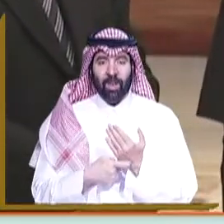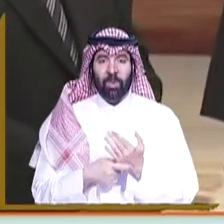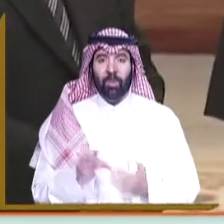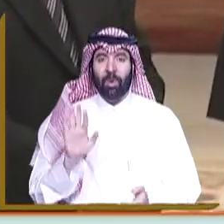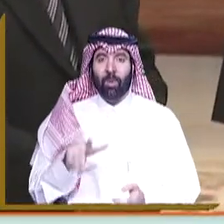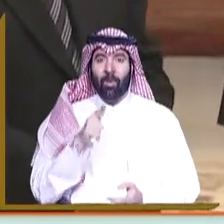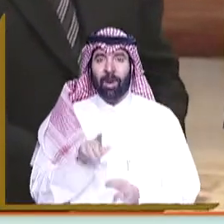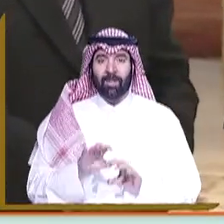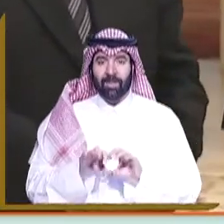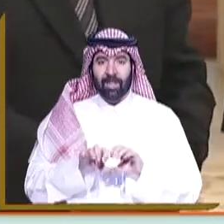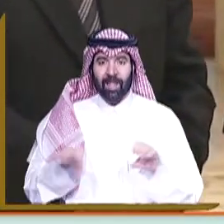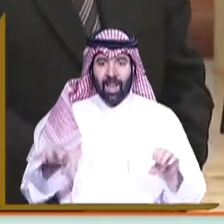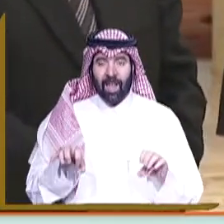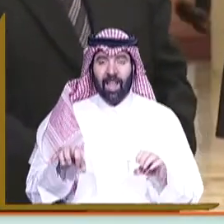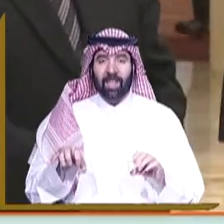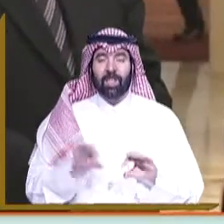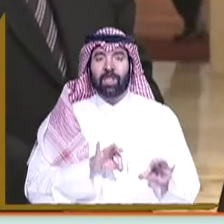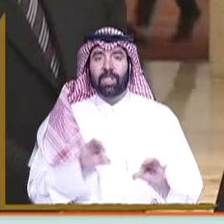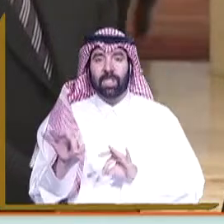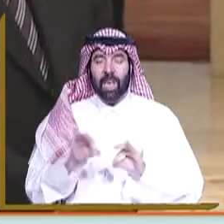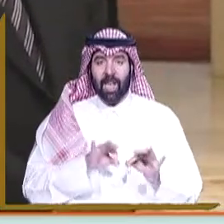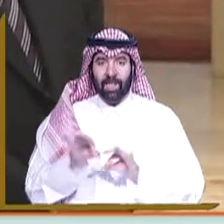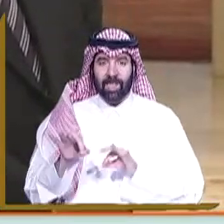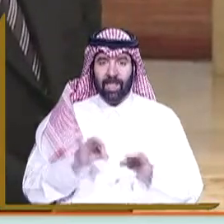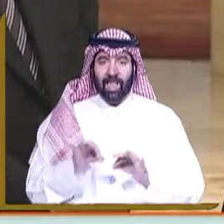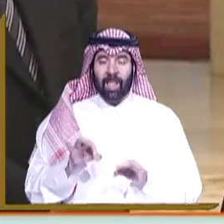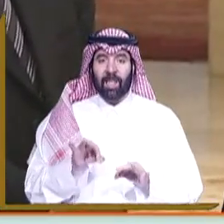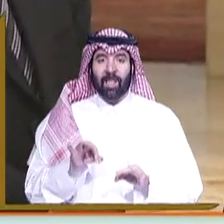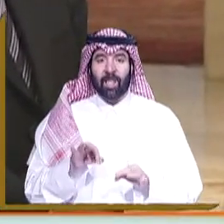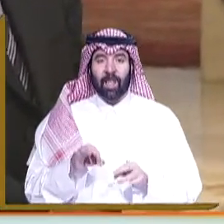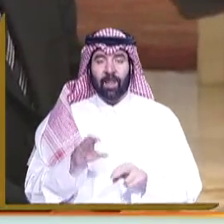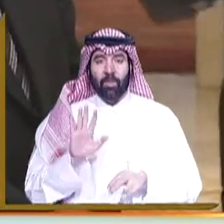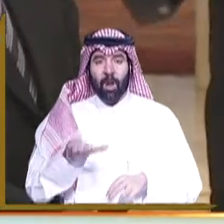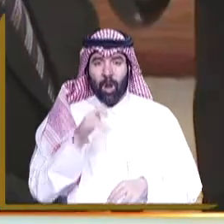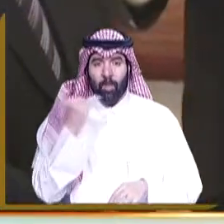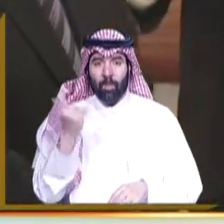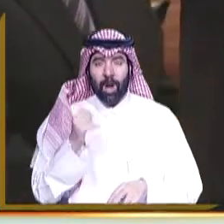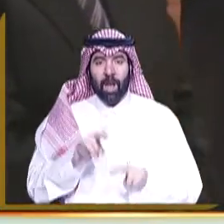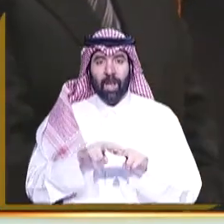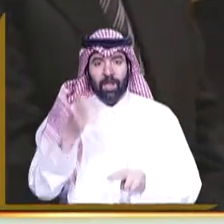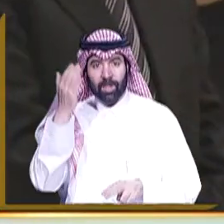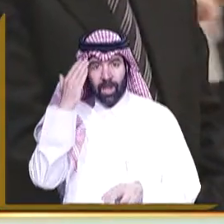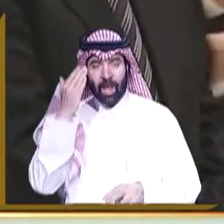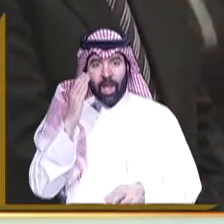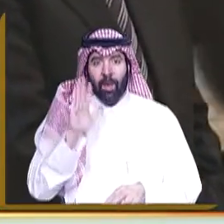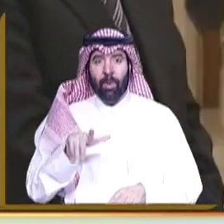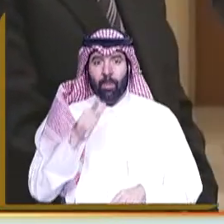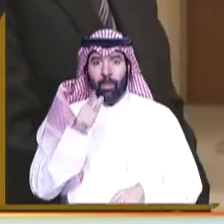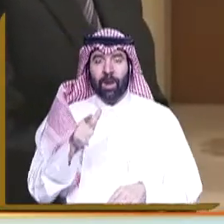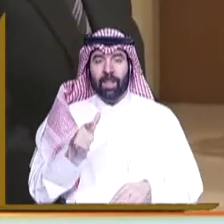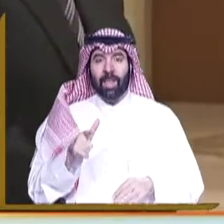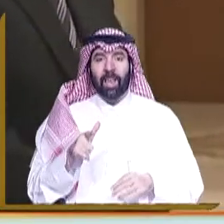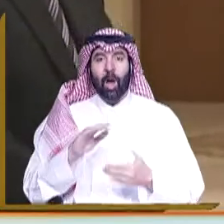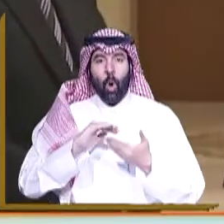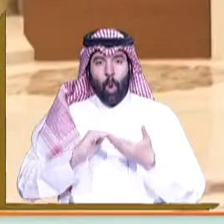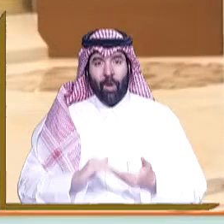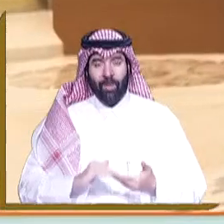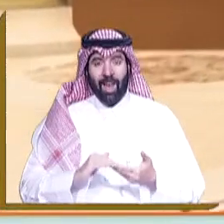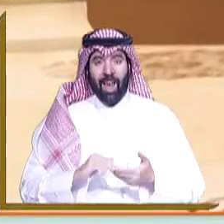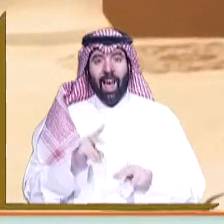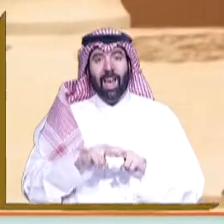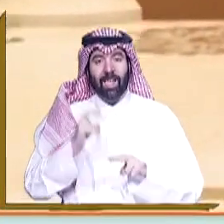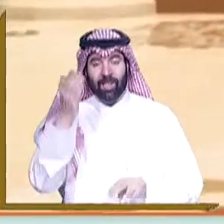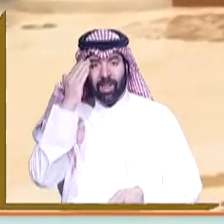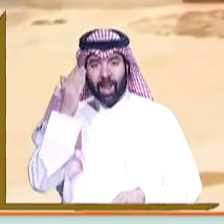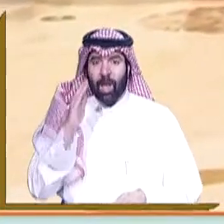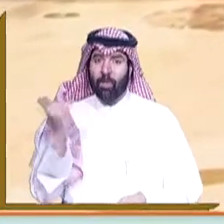عزل سياسي دبلوماسي واسع ليس فقط لإسرائيل ولكن أيضا لحلفاء إسرائيل. والآن